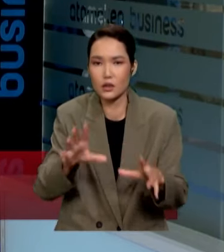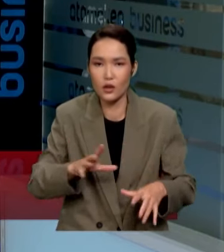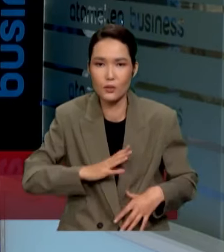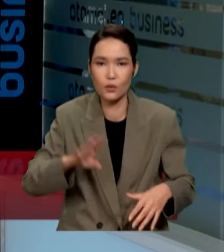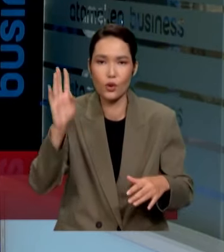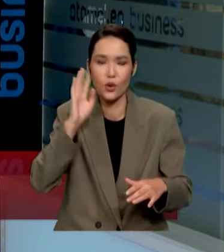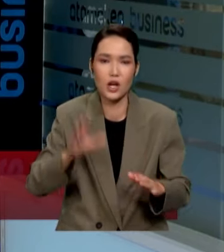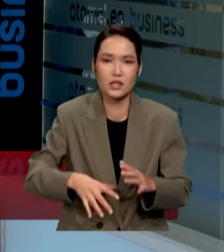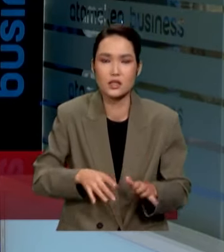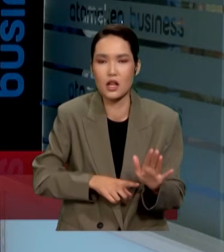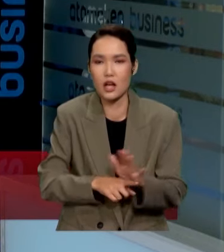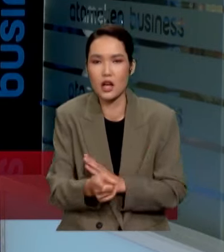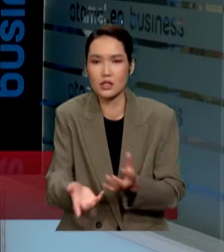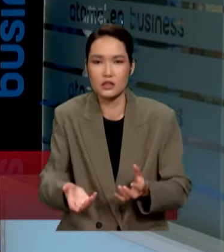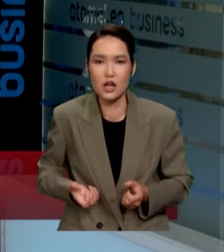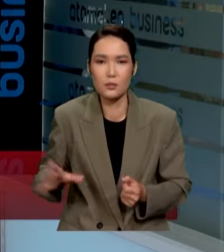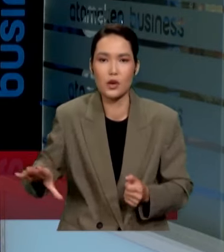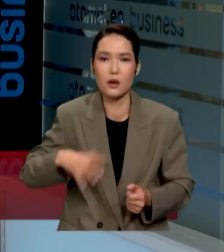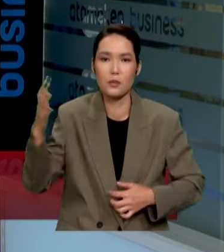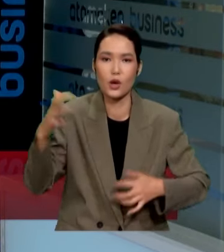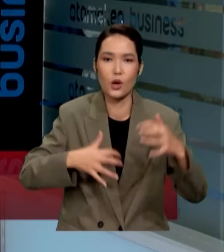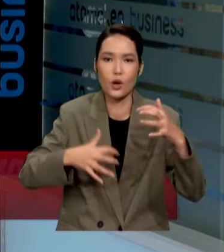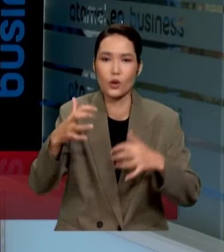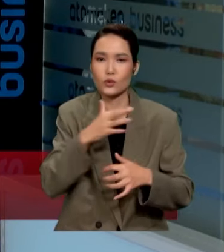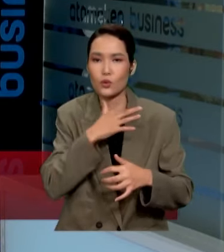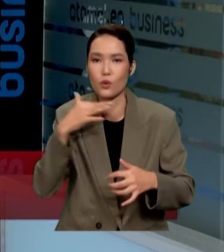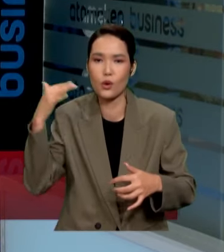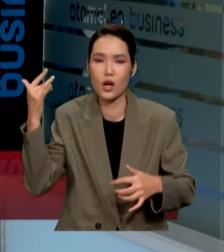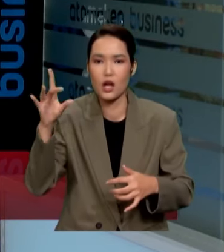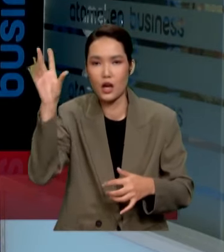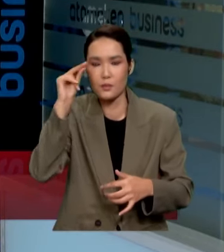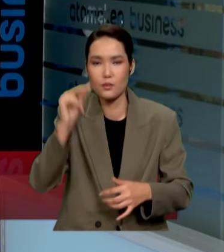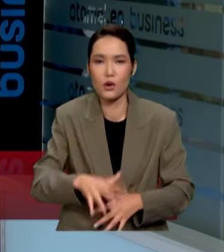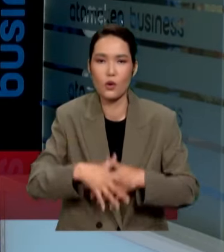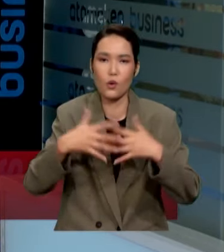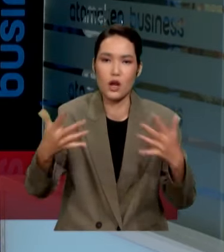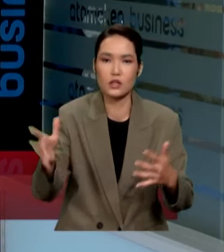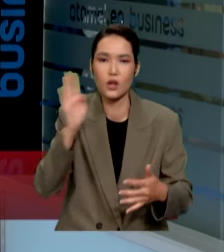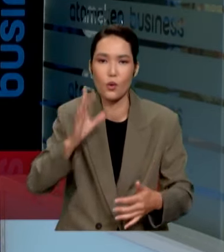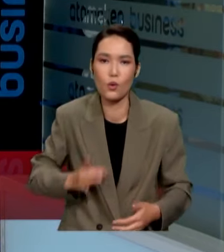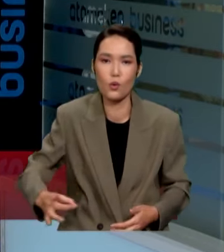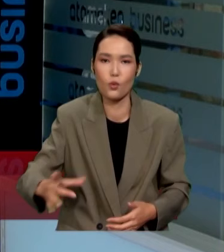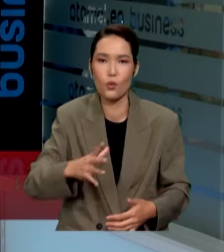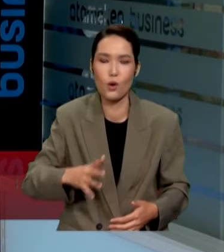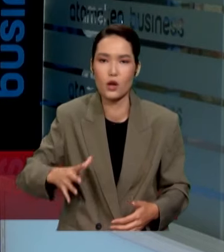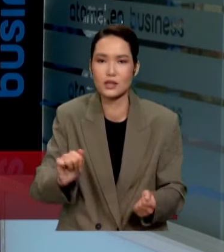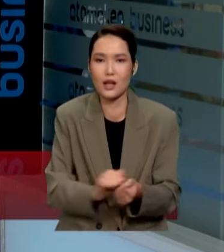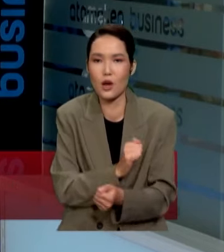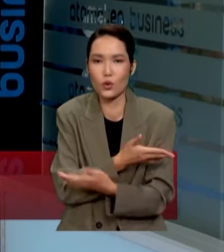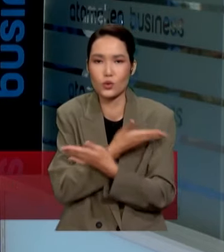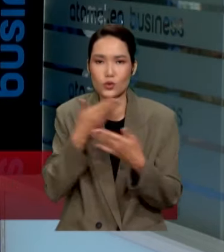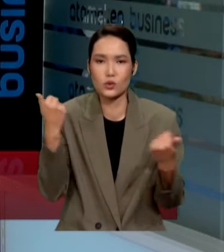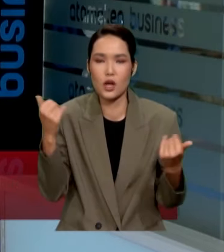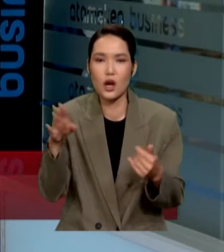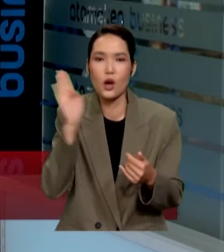алуға қамдана бастады. Өткені биыл жауын-шашын көп түсіп, ылғал мөлшері артты. Өзен көлдерде тартылған жоқ. Өңірдегі